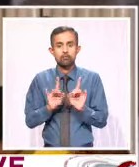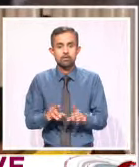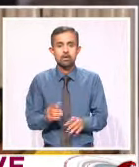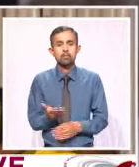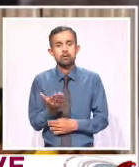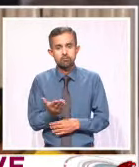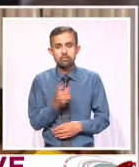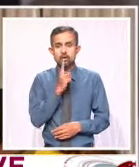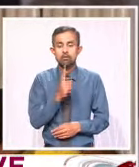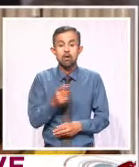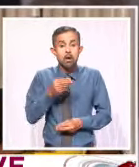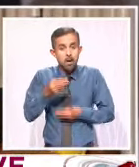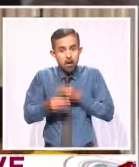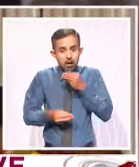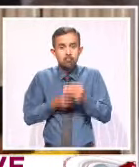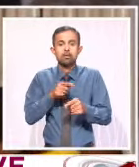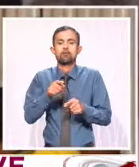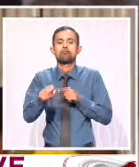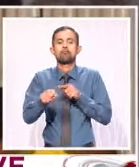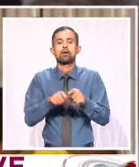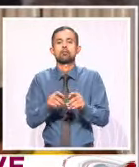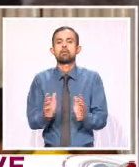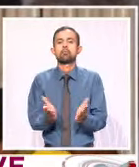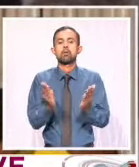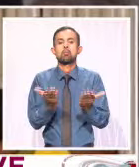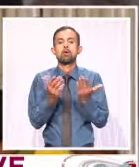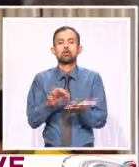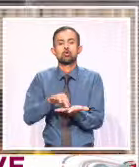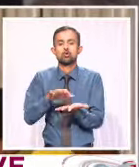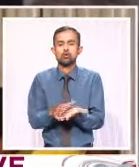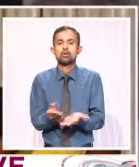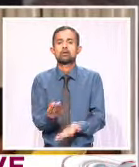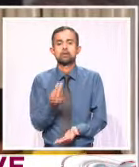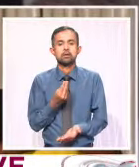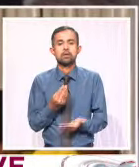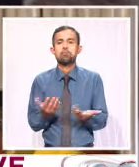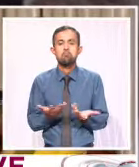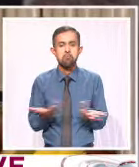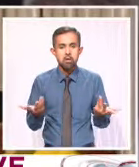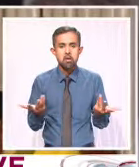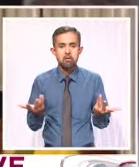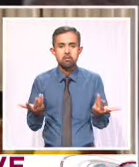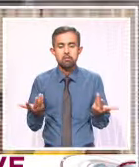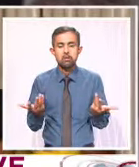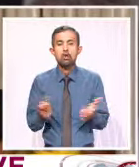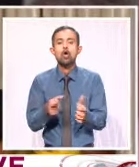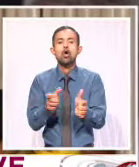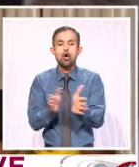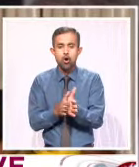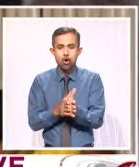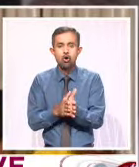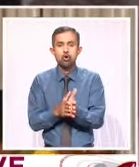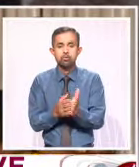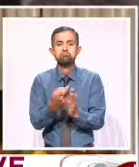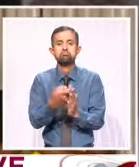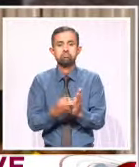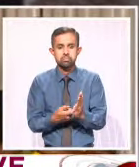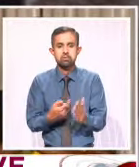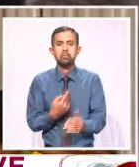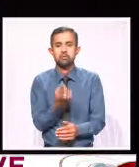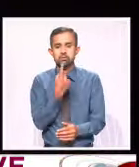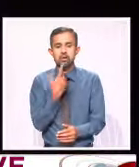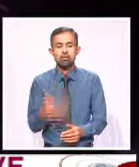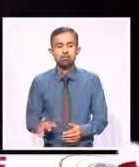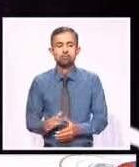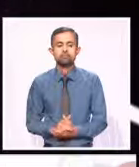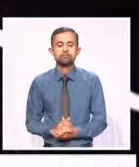ඉල්ලා සිටියත් ඒ කර්මාන්තයක් ලෙස පවත්වාගෙන යන්න අනුමැතිය දෙන්න බැරි බව ඒ සඳහාපත් කරපු කමිටුවල නිර්දේශවලින්